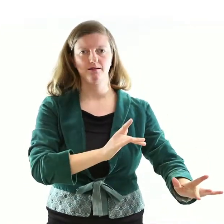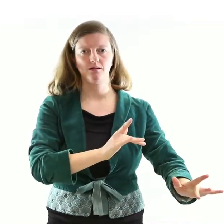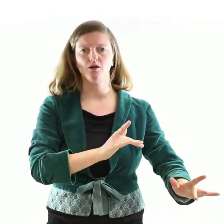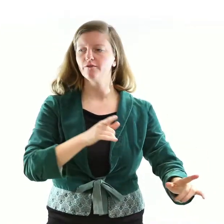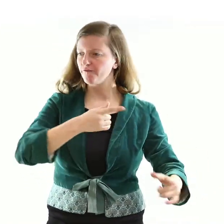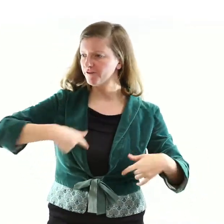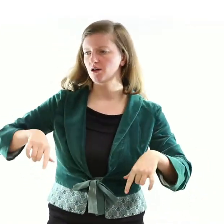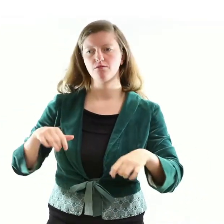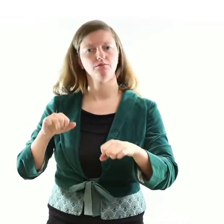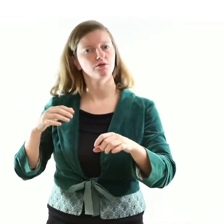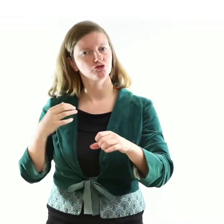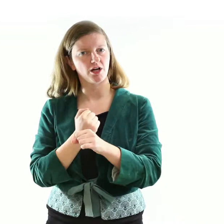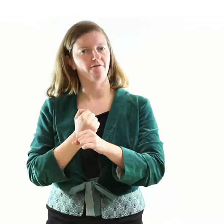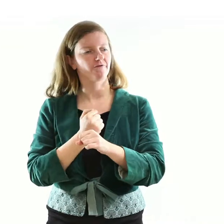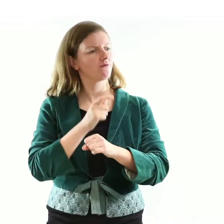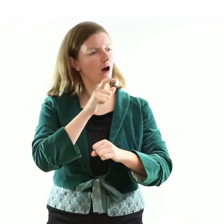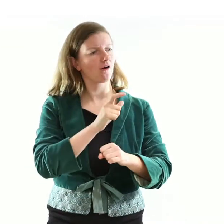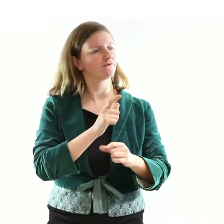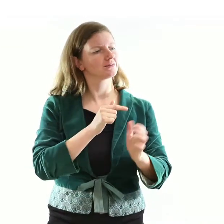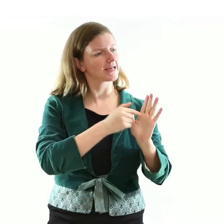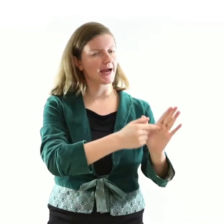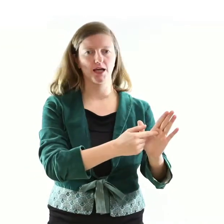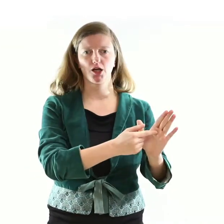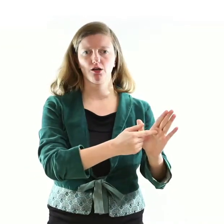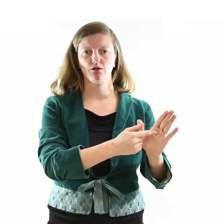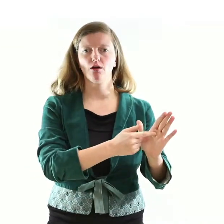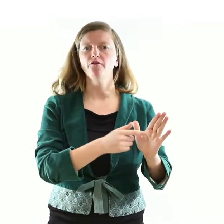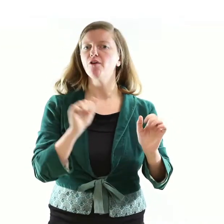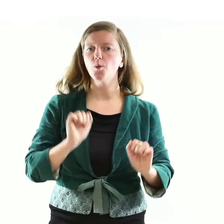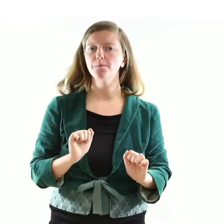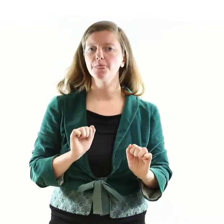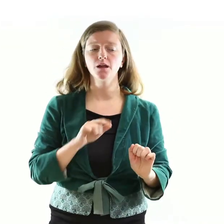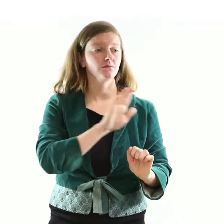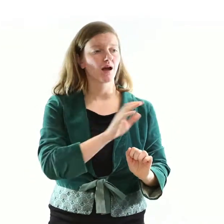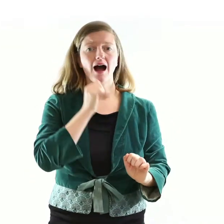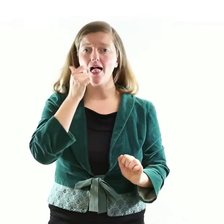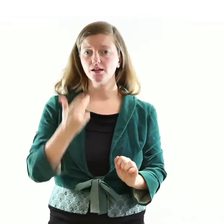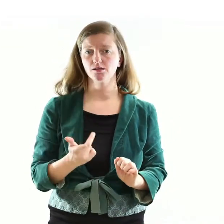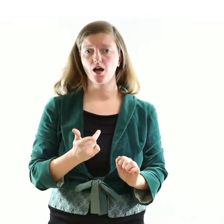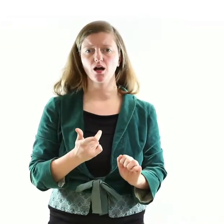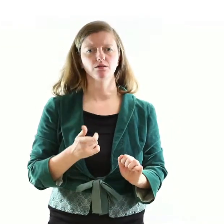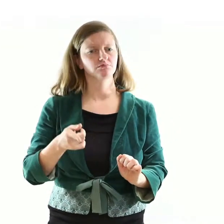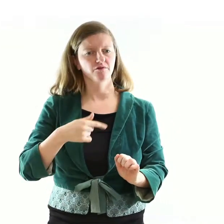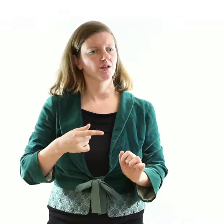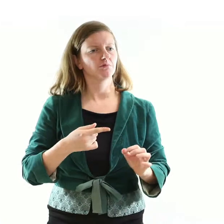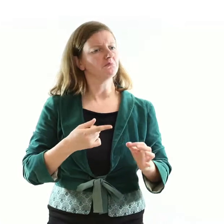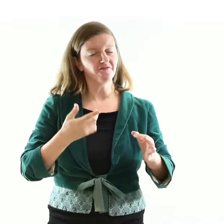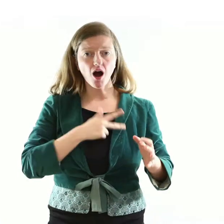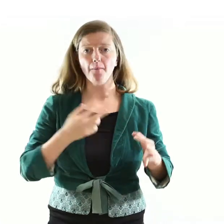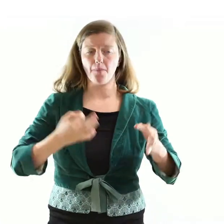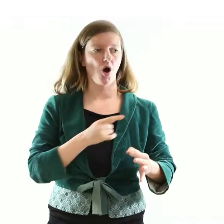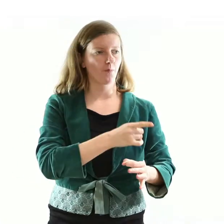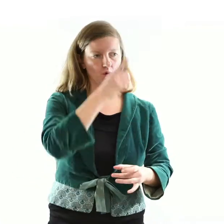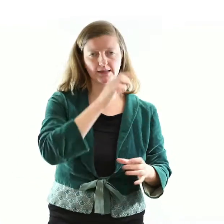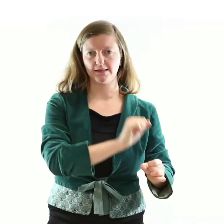Und dazu kann jede Bürgerin und jeder Bürger beitragen, denn gerade im Tagesgeschäft zeigt sich, wie man aufeinander